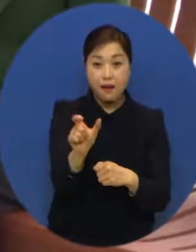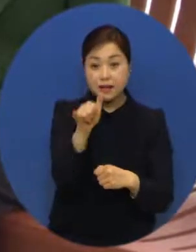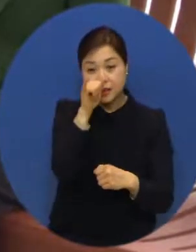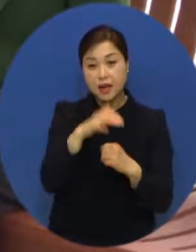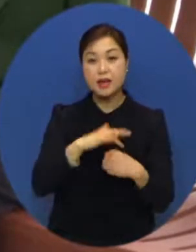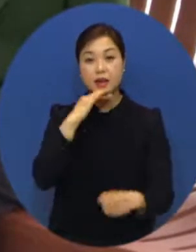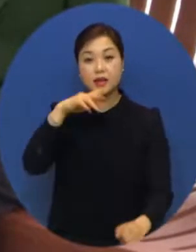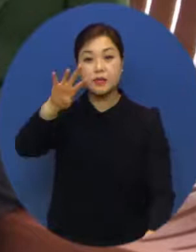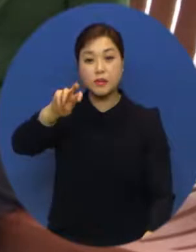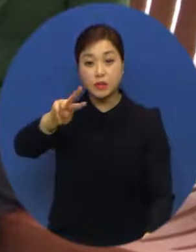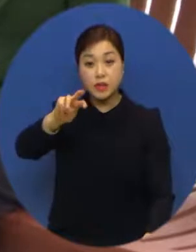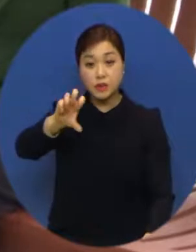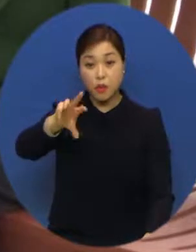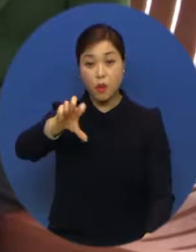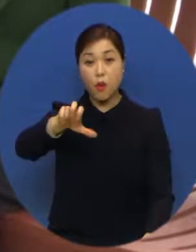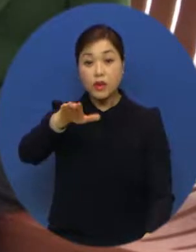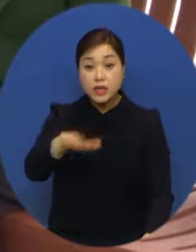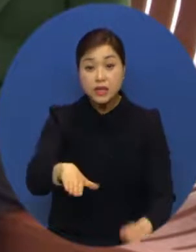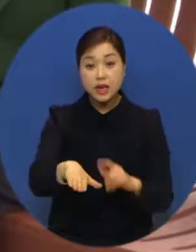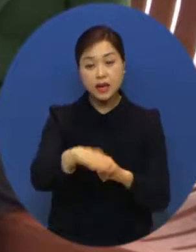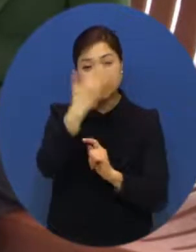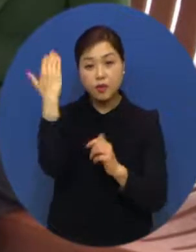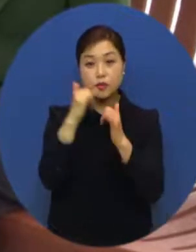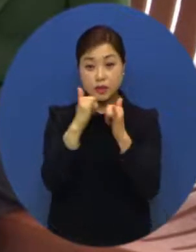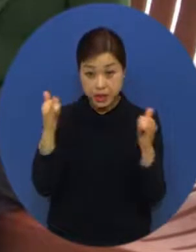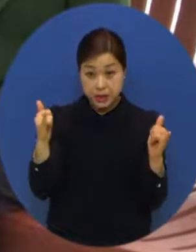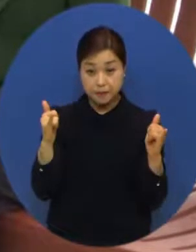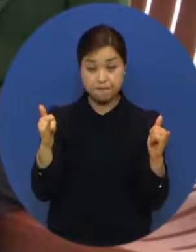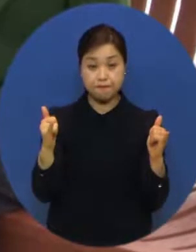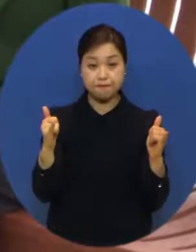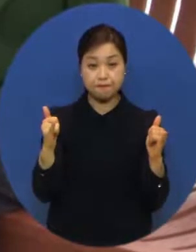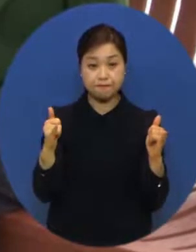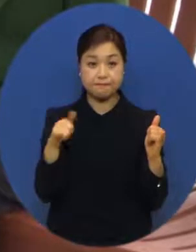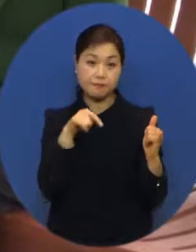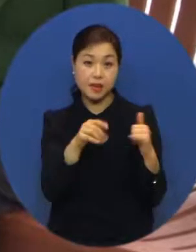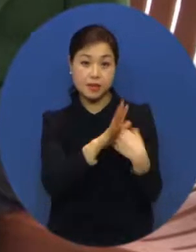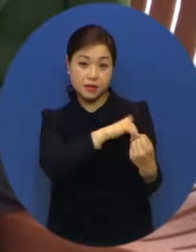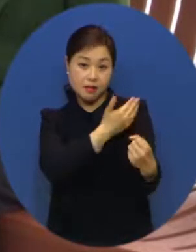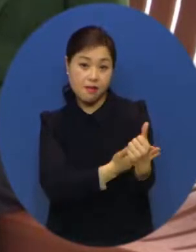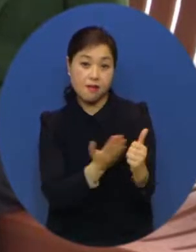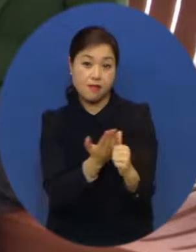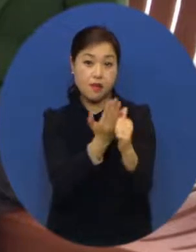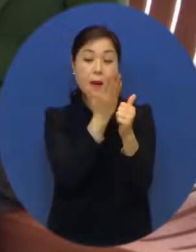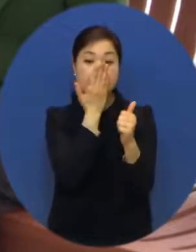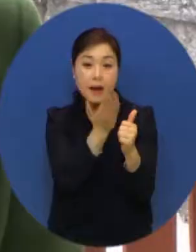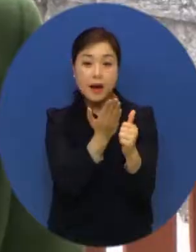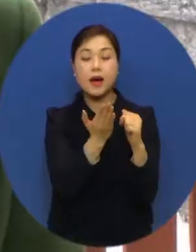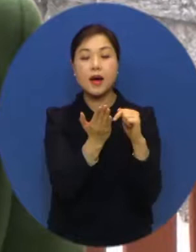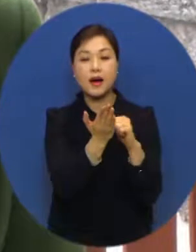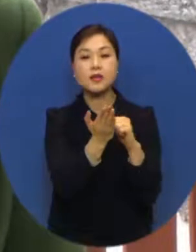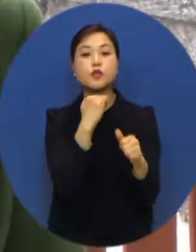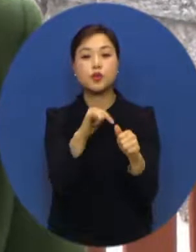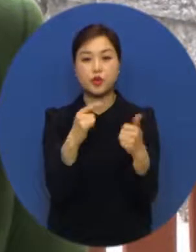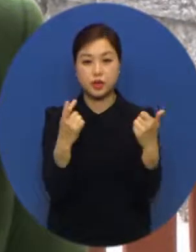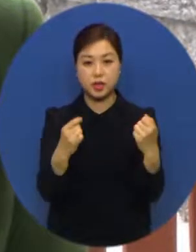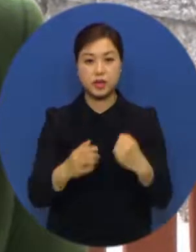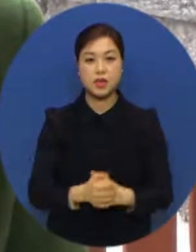이하의 그 청년들을 대상으로 그들의 역량을 높여주는 프로그램인데요.